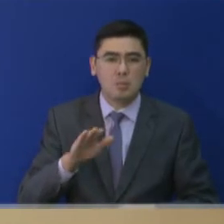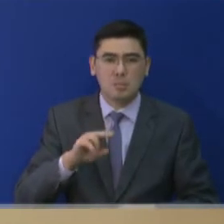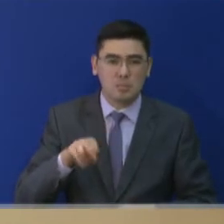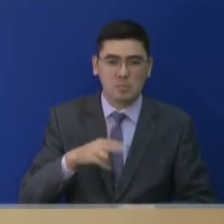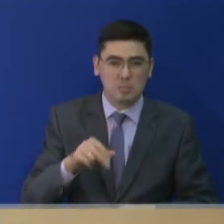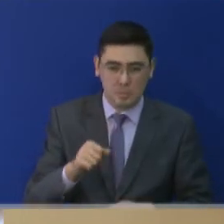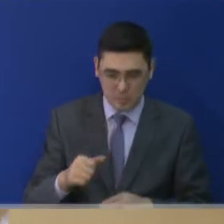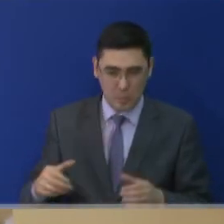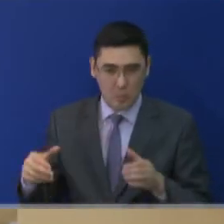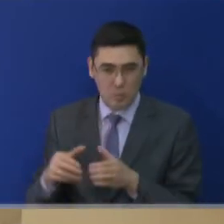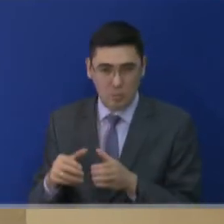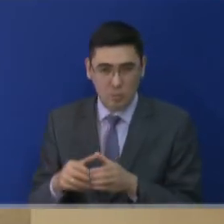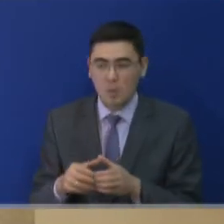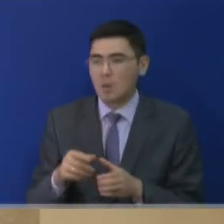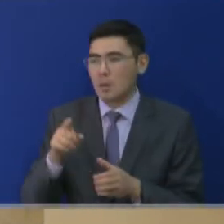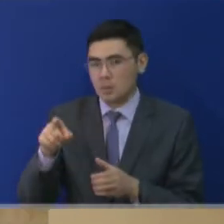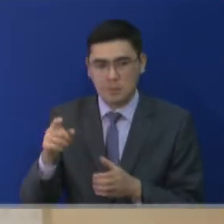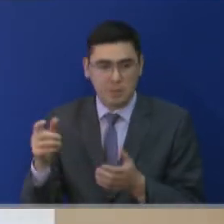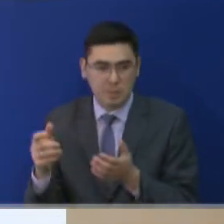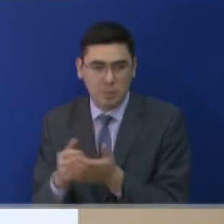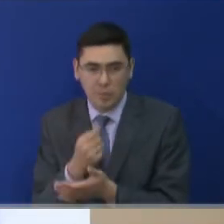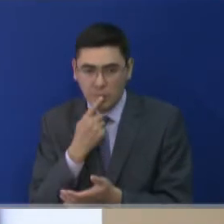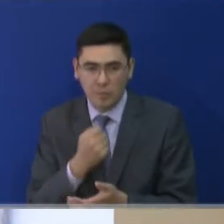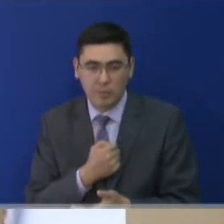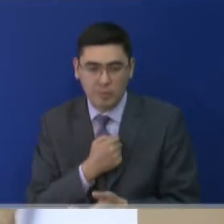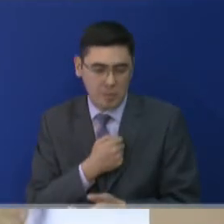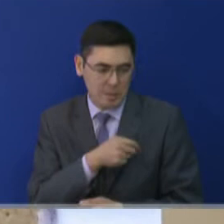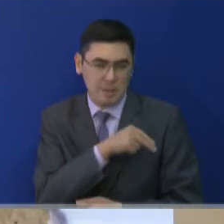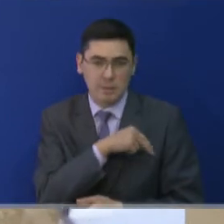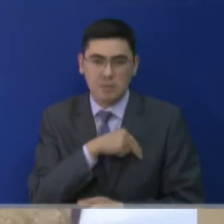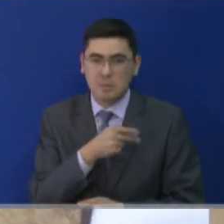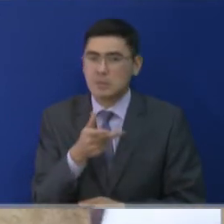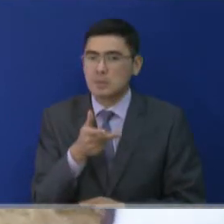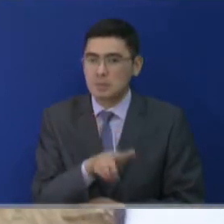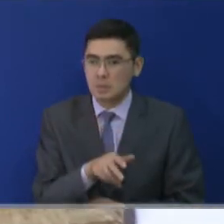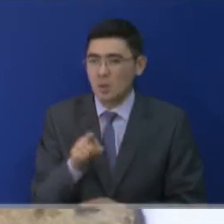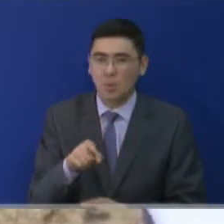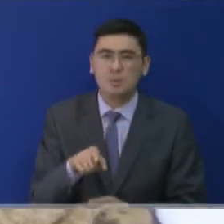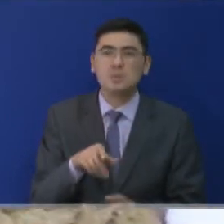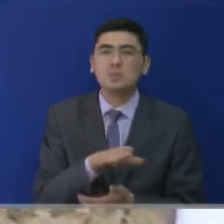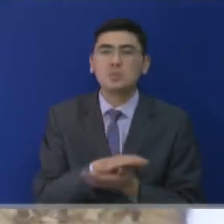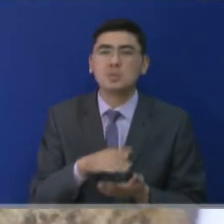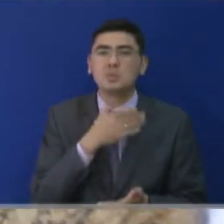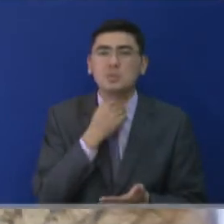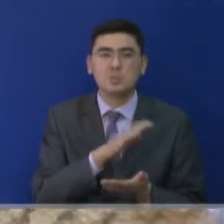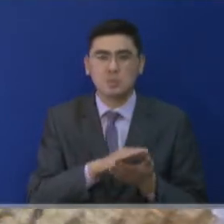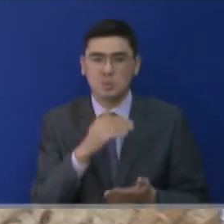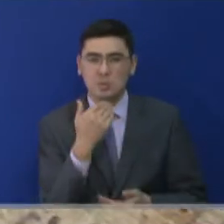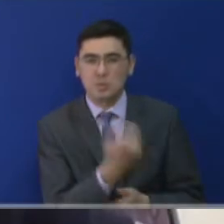жасақтары сарбаздардың үш медальонын тапқан. Олардың бірі бұрынғы Семей облысынан соғысқа аттанған Садықбек Тұрмановқа